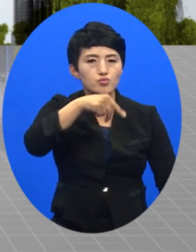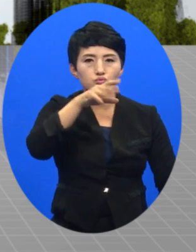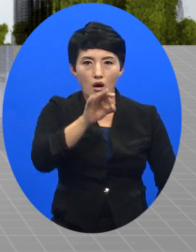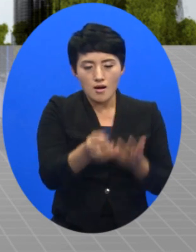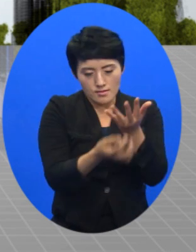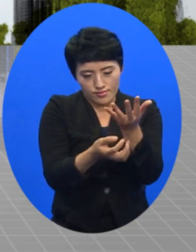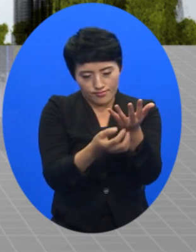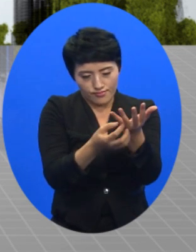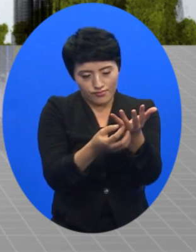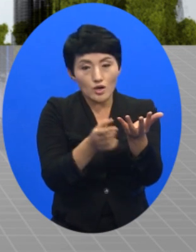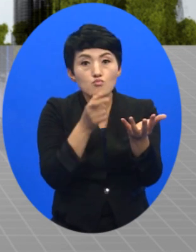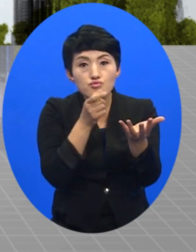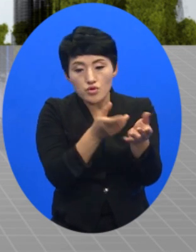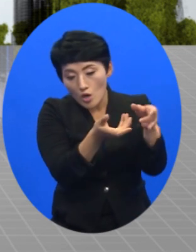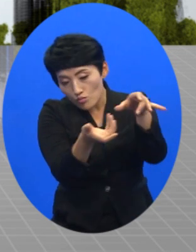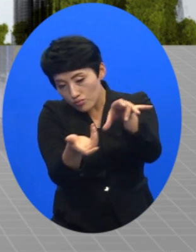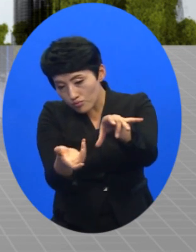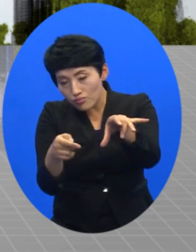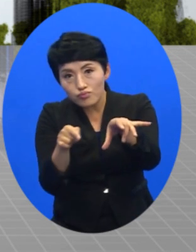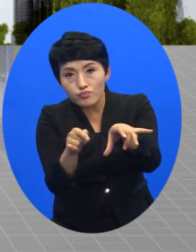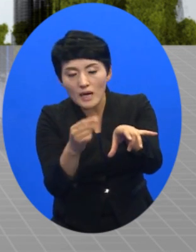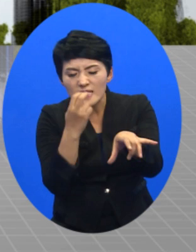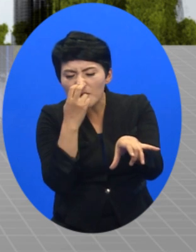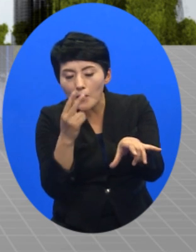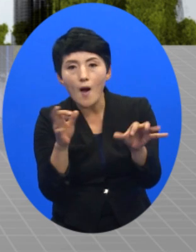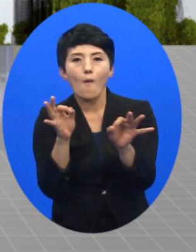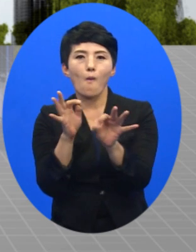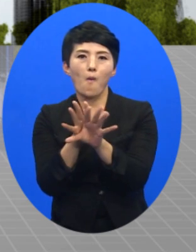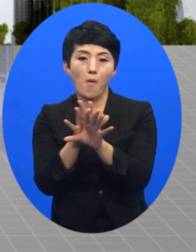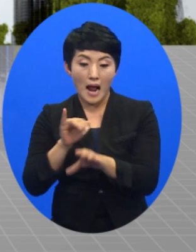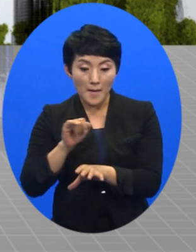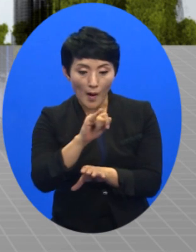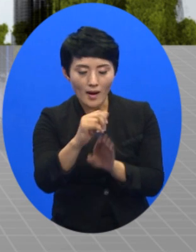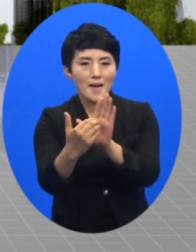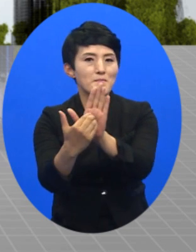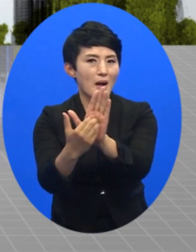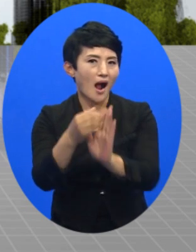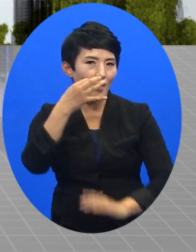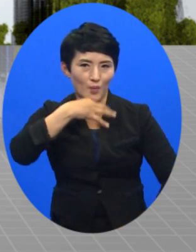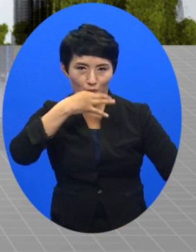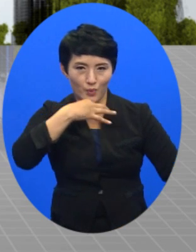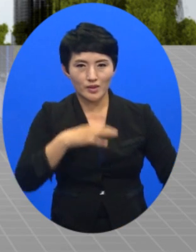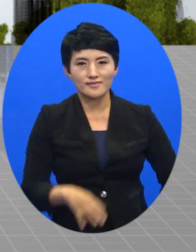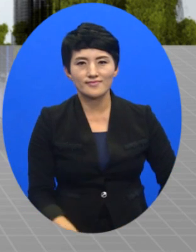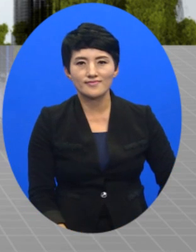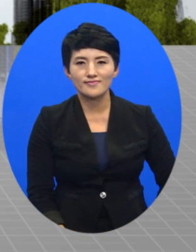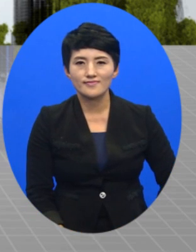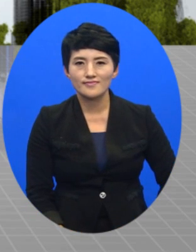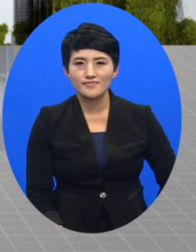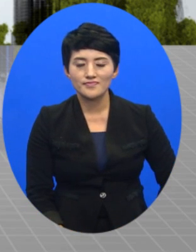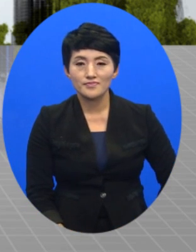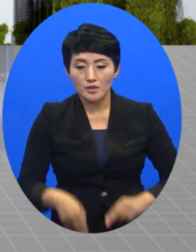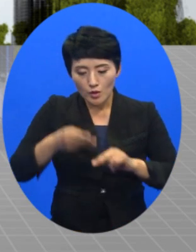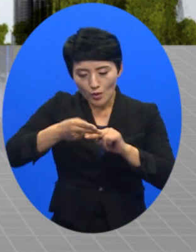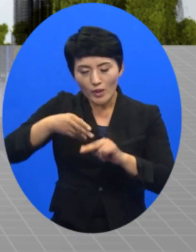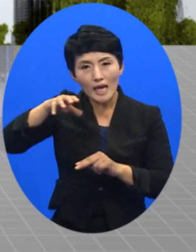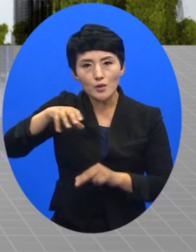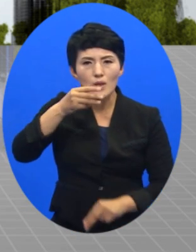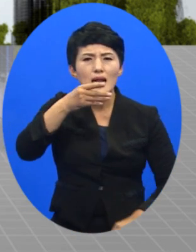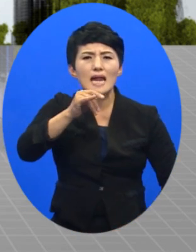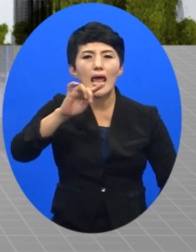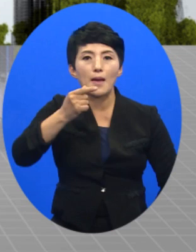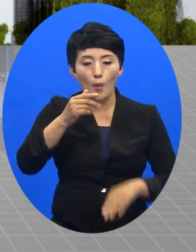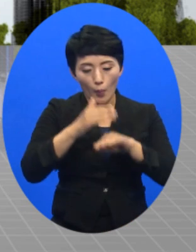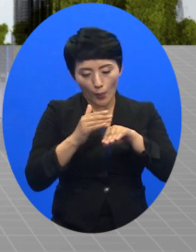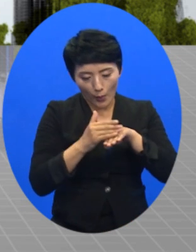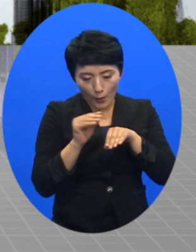따라내 뿌려주면 악취뿐 아니라 벌레를 쫓는 일석이조의 효과를 볼 수 있습니다. 주방에서는 레몬 조각을